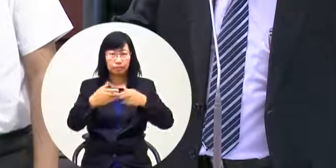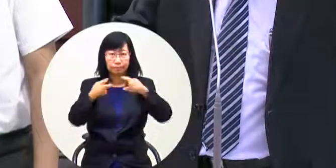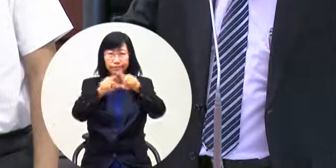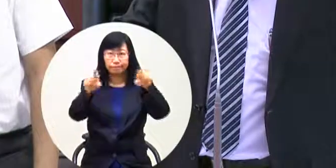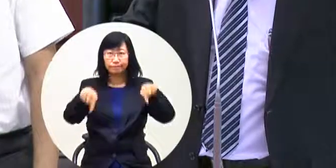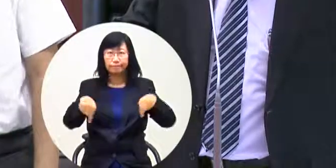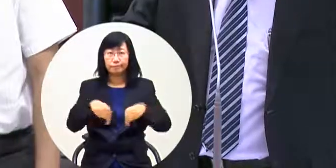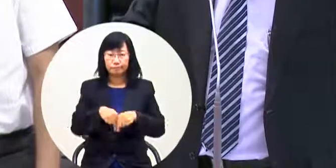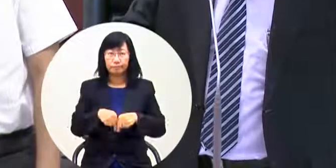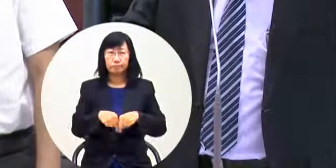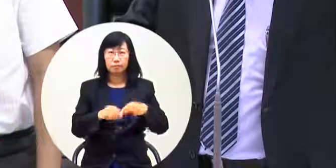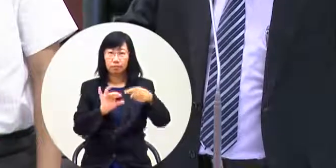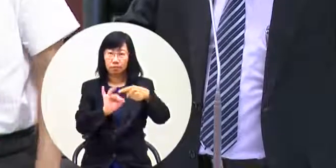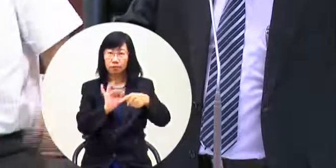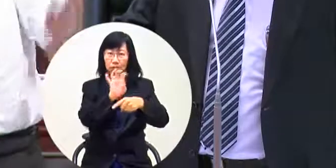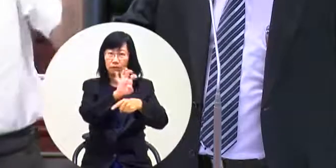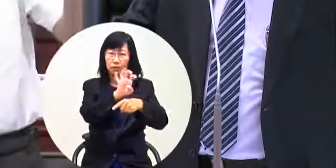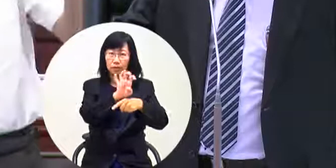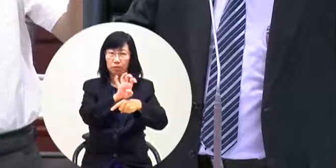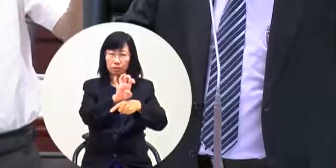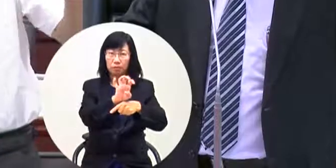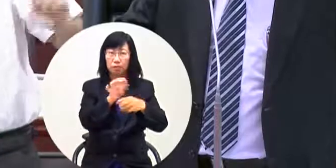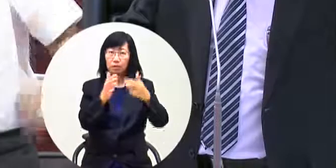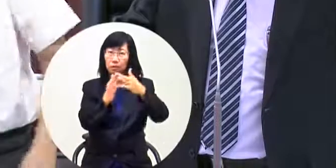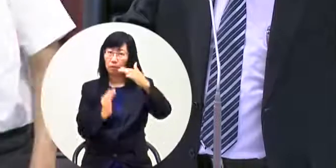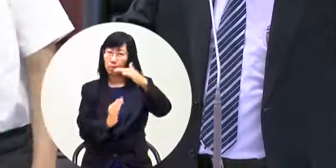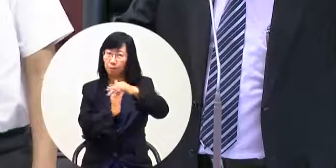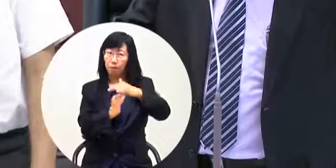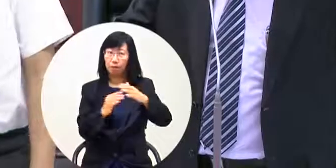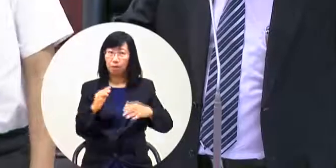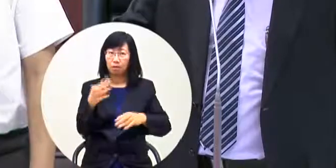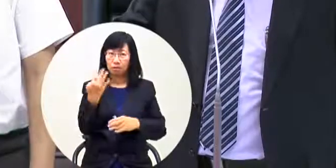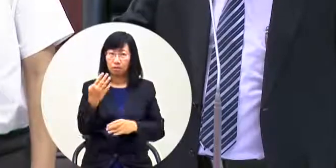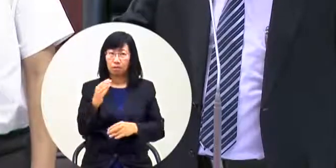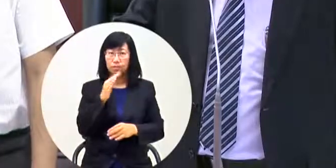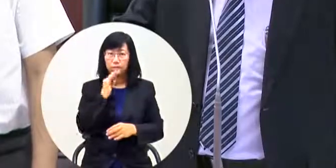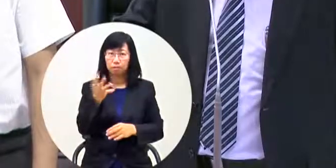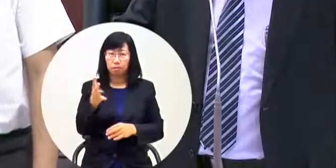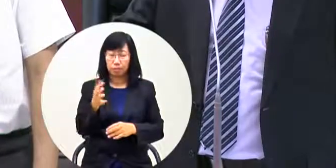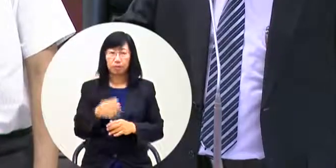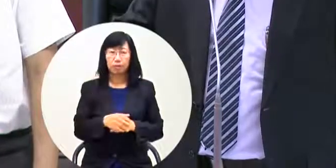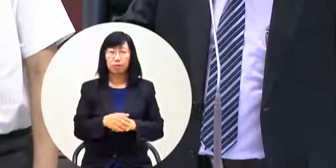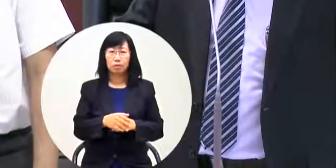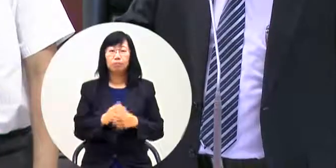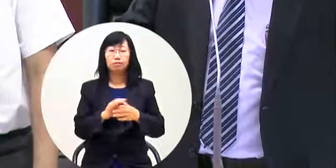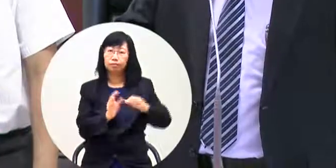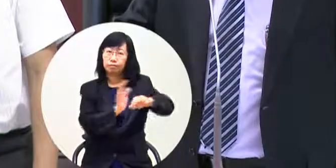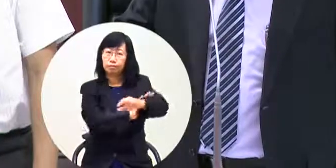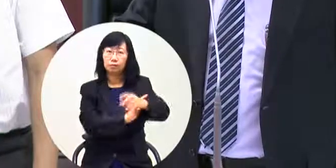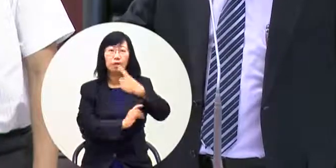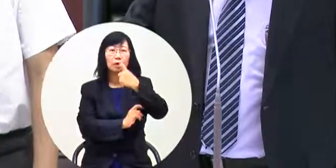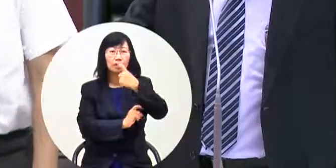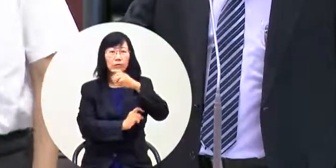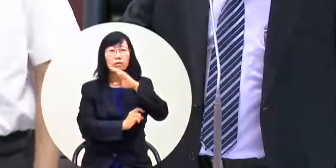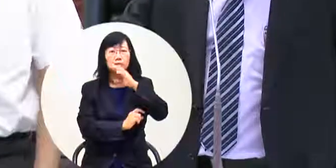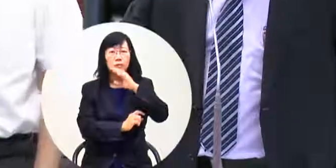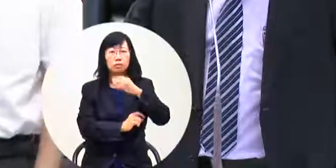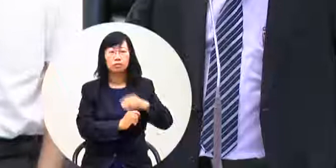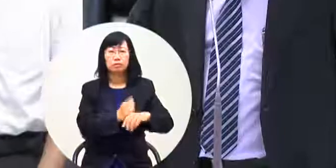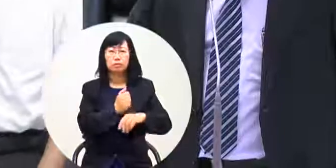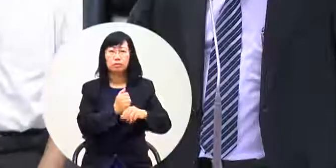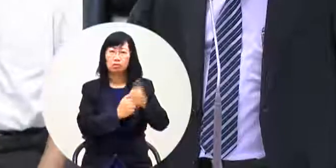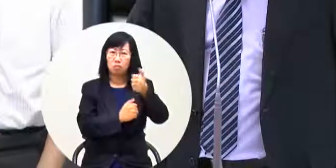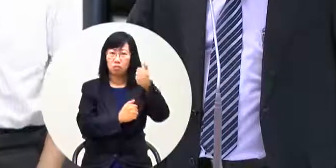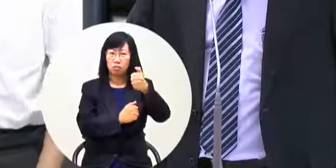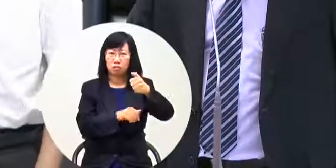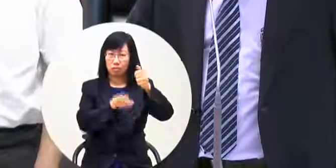400吗？还是 对，这个是左边的这个绿色的是五十， 是50以下， 所以他讲了400以上